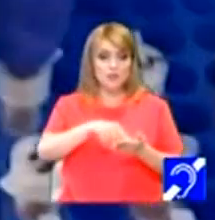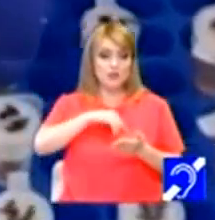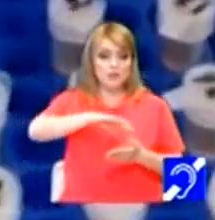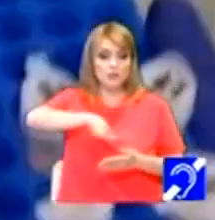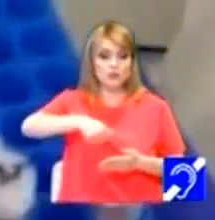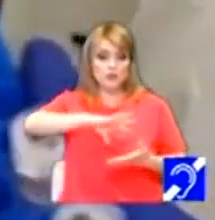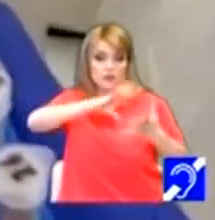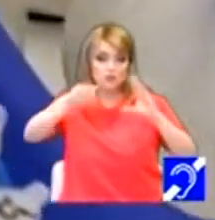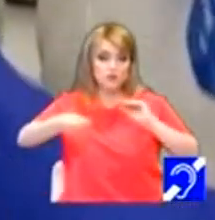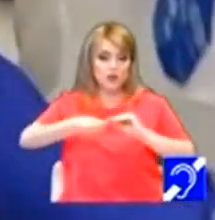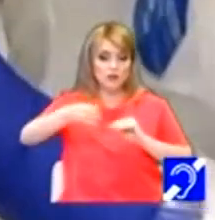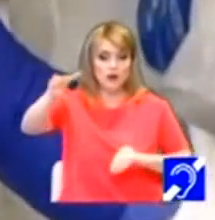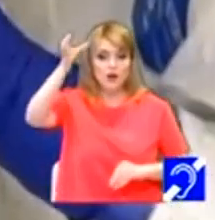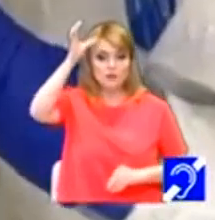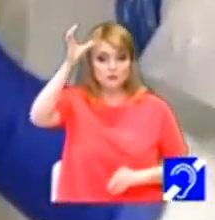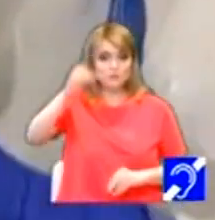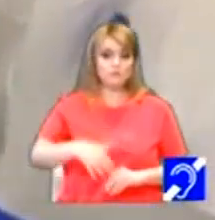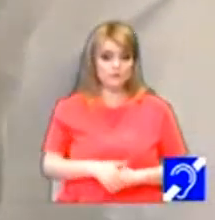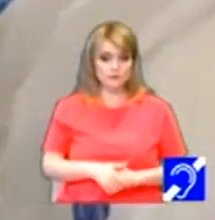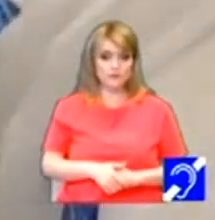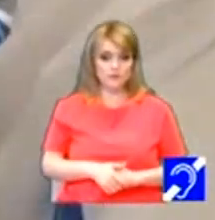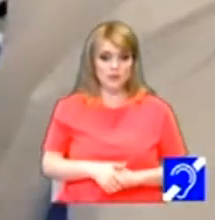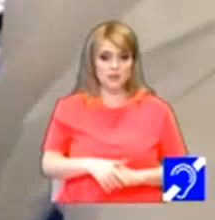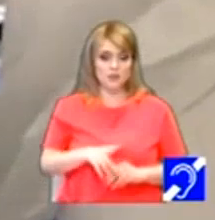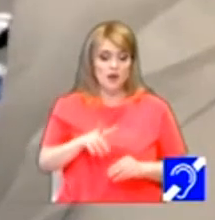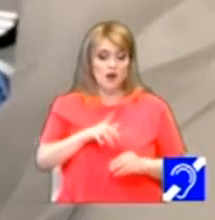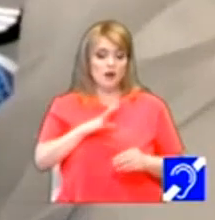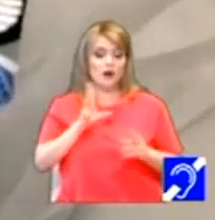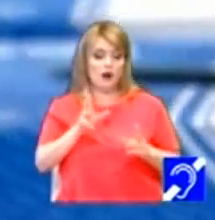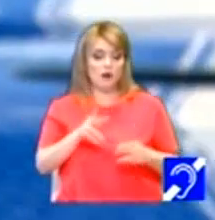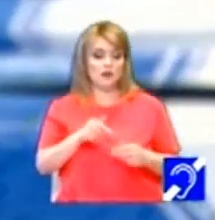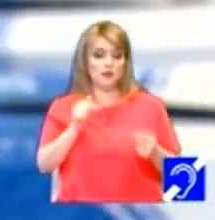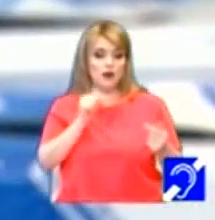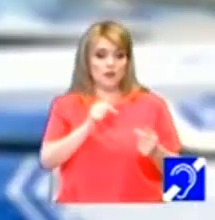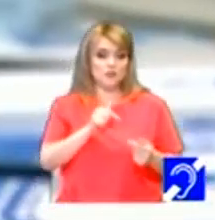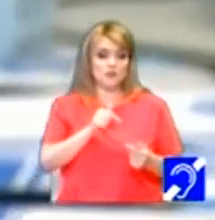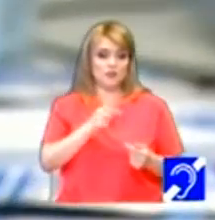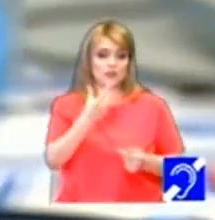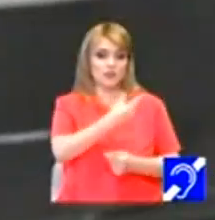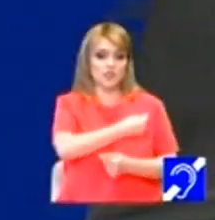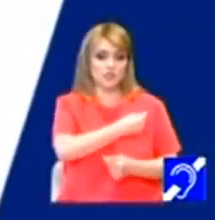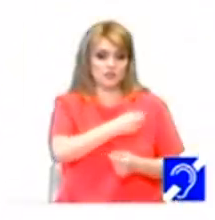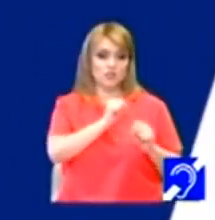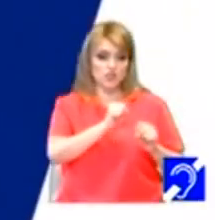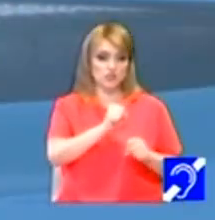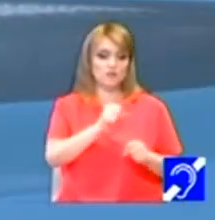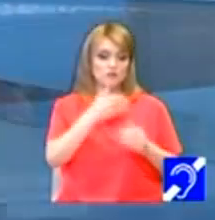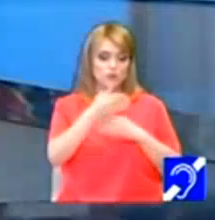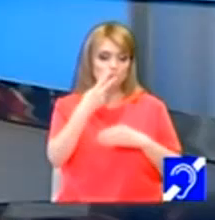multe guverne occidentale, cum se apără țările vestice de această amenințare. Vedeți în Telejurnal.